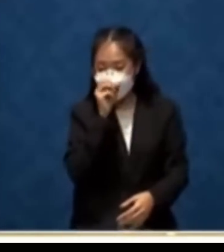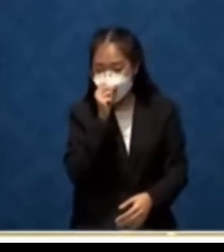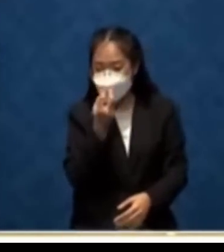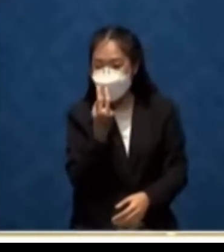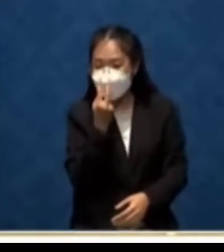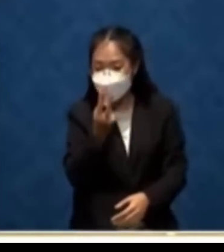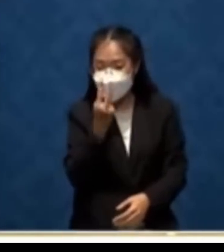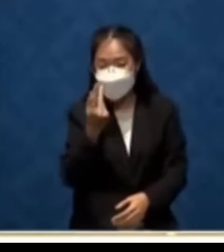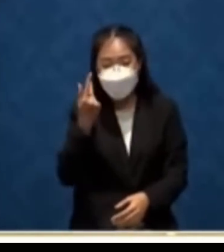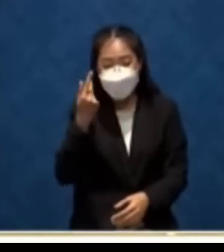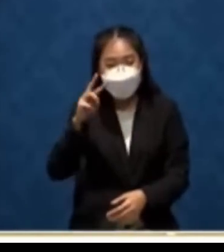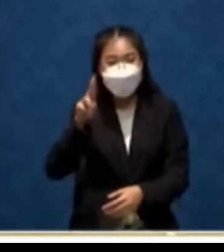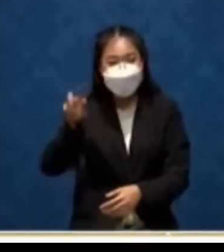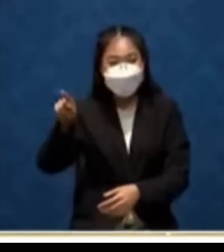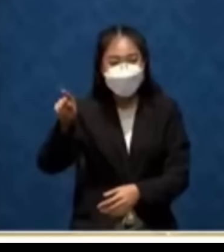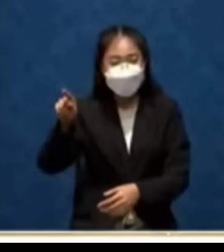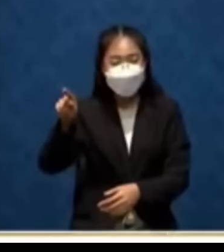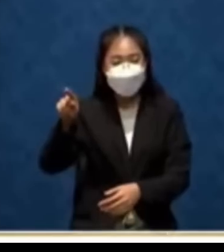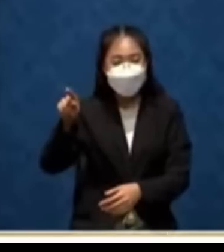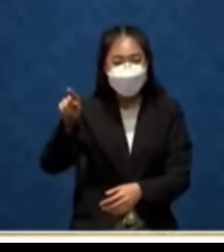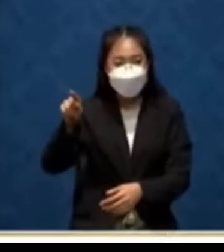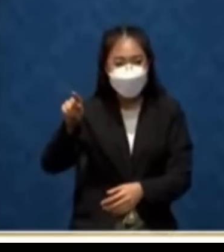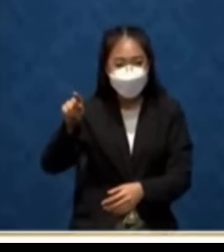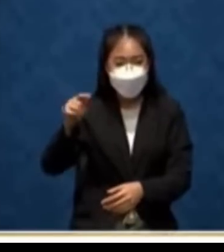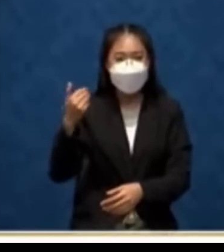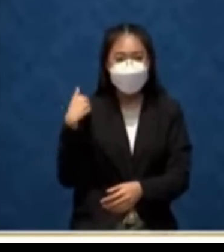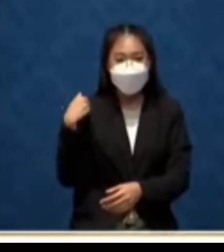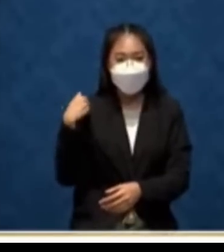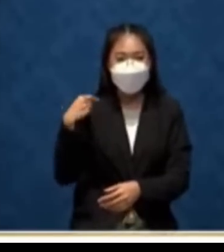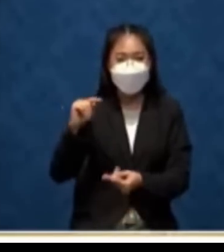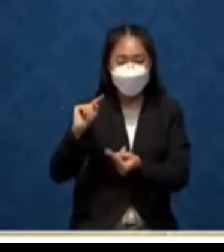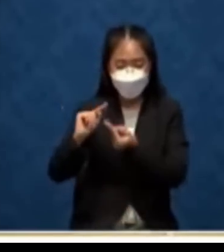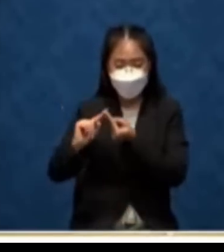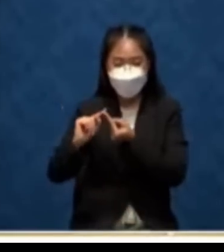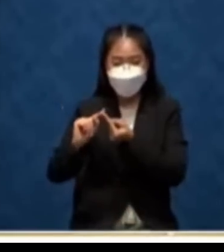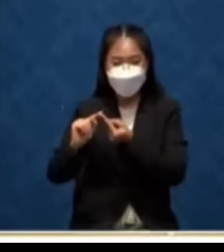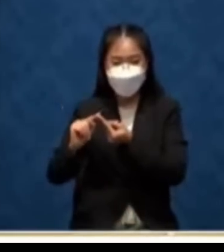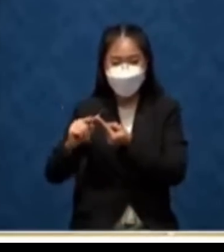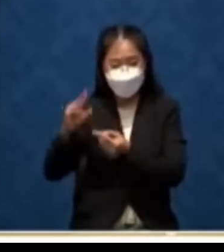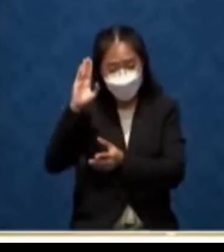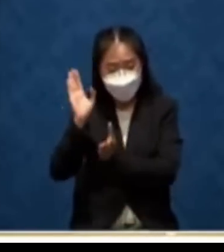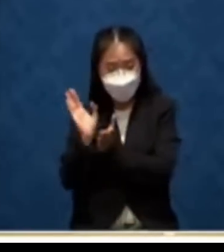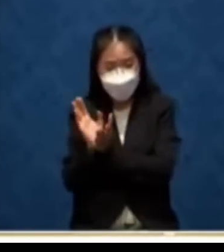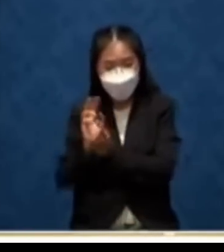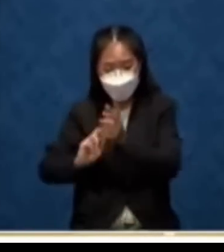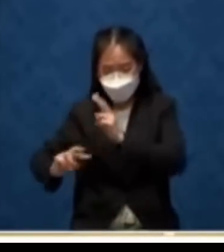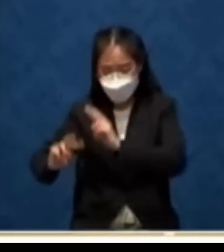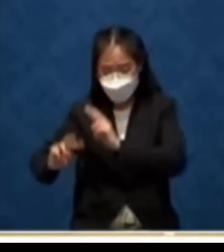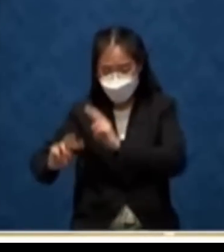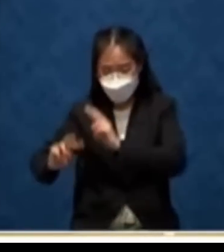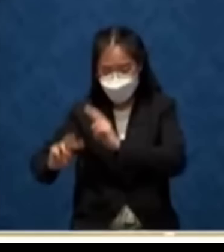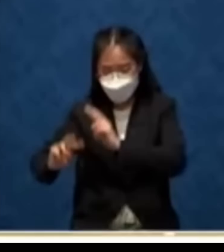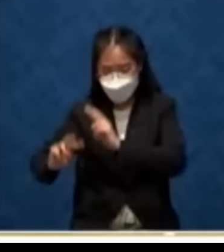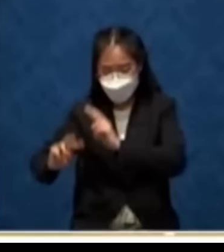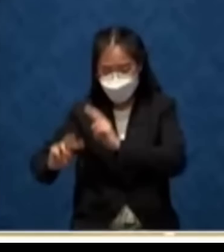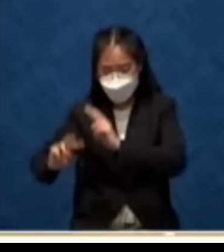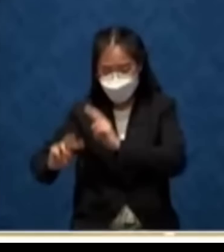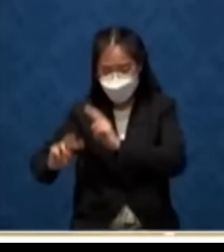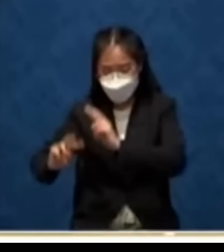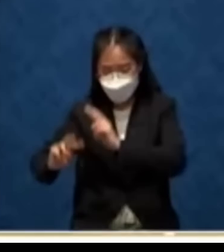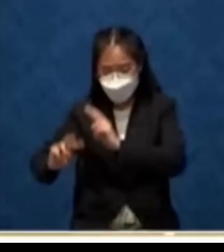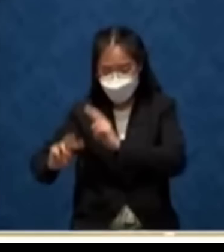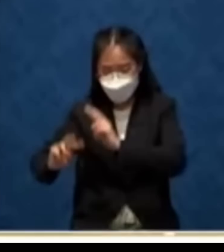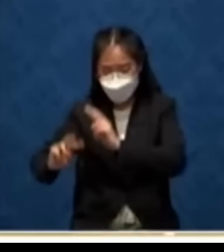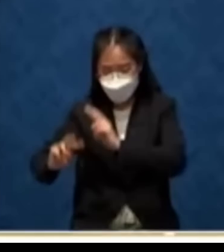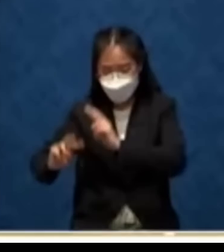กน้องของท่านในสังกัดนครบาลเขามีกระดูกสันหลังครับกล้าขอหมายจับคนใหญ่คนโตทั้งที่รู้ว่